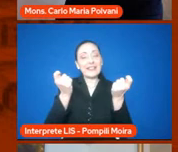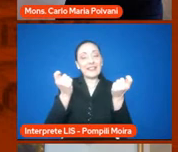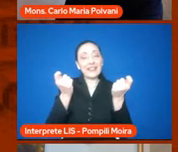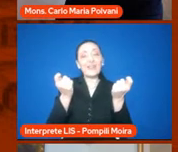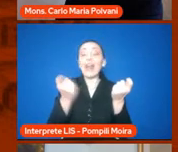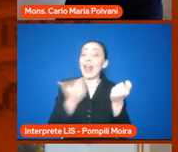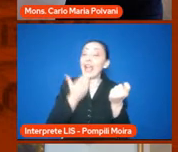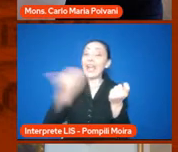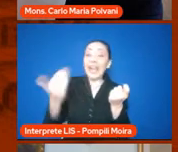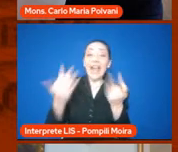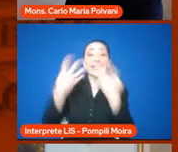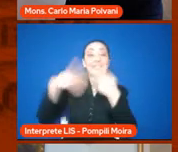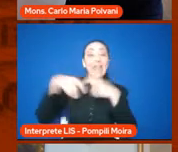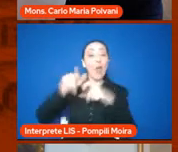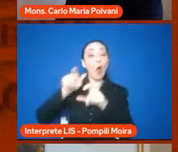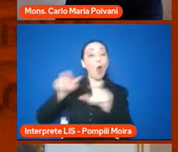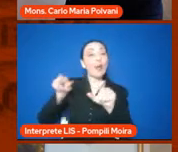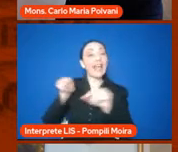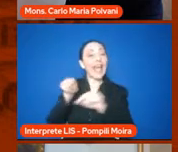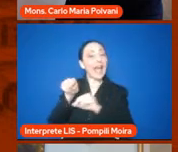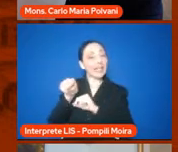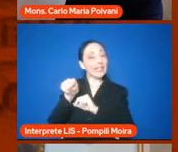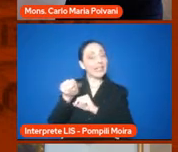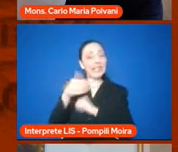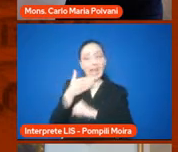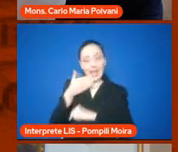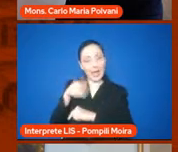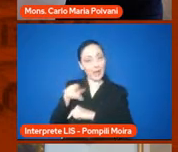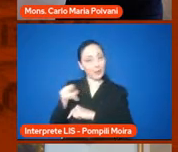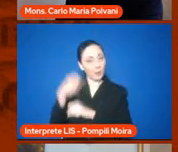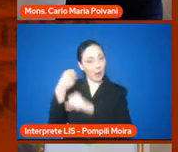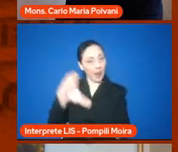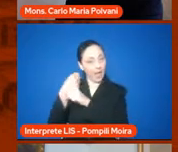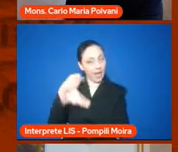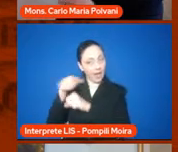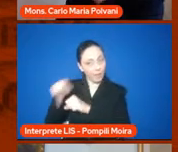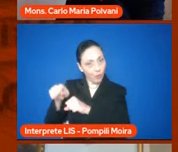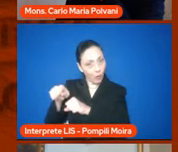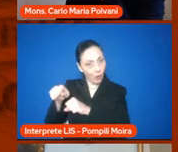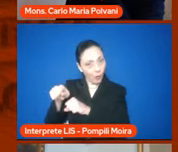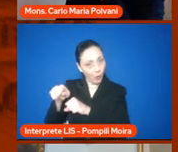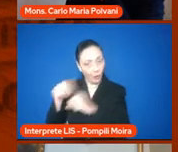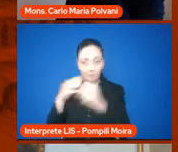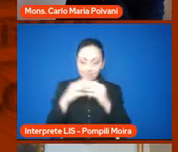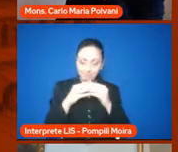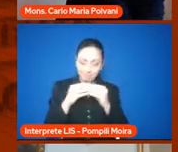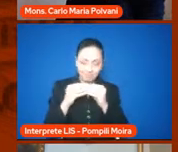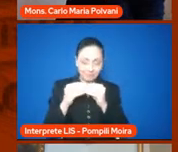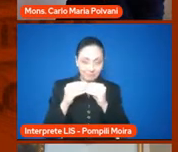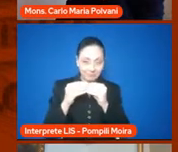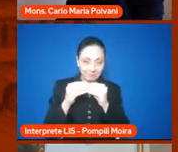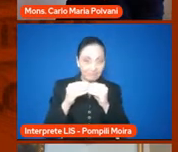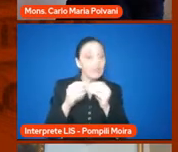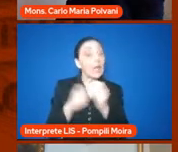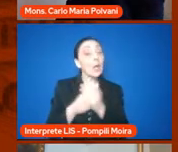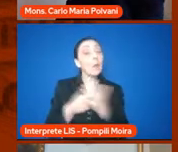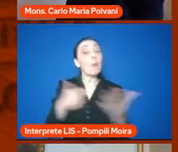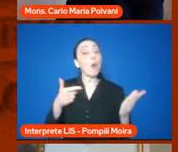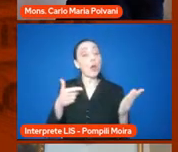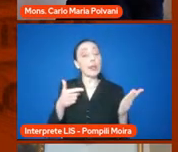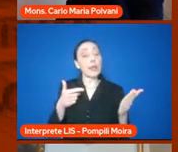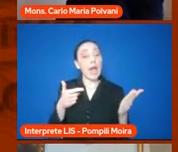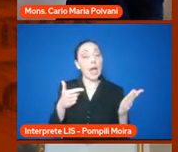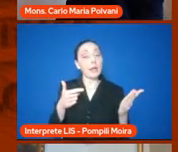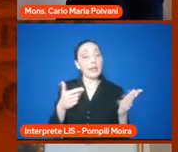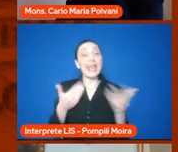organizzatori, perché è stato veramente importante poterla realizzare anche attraverso